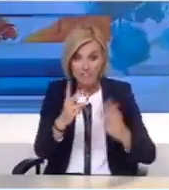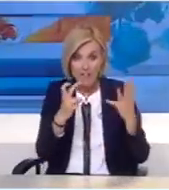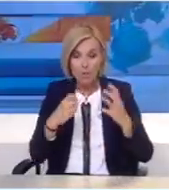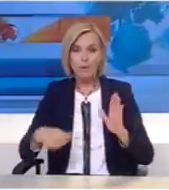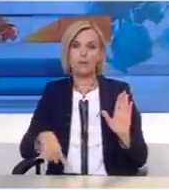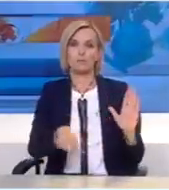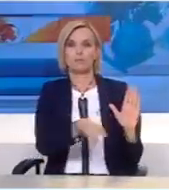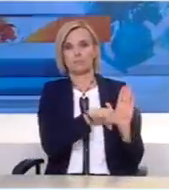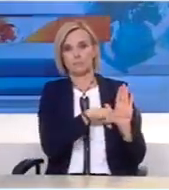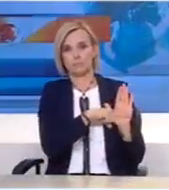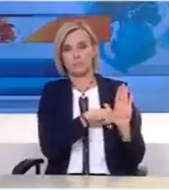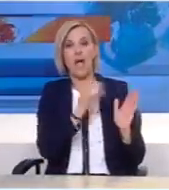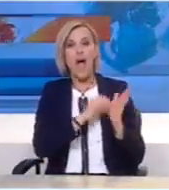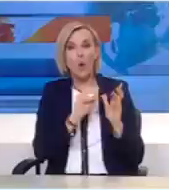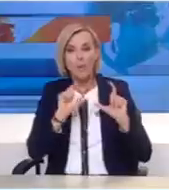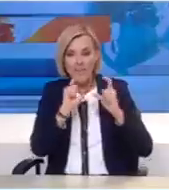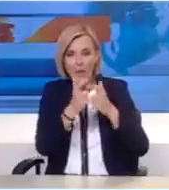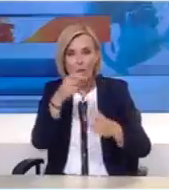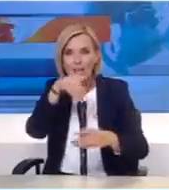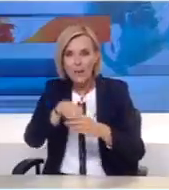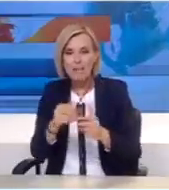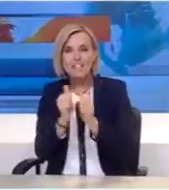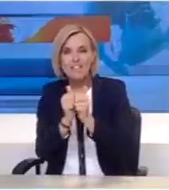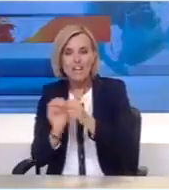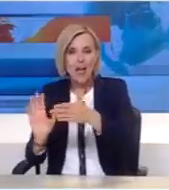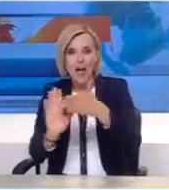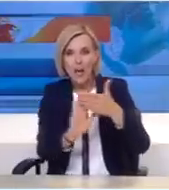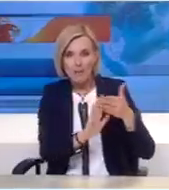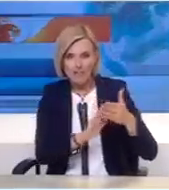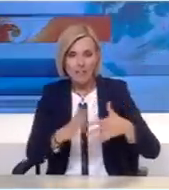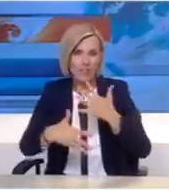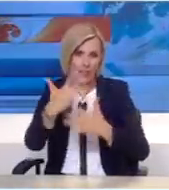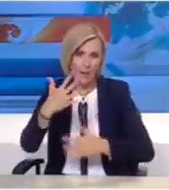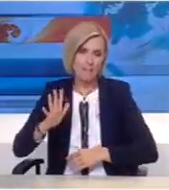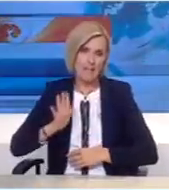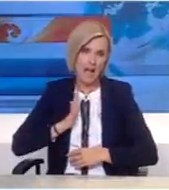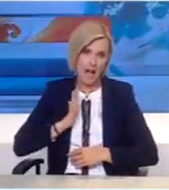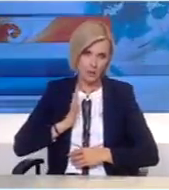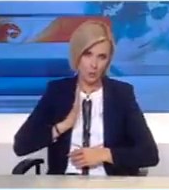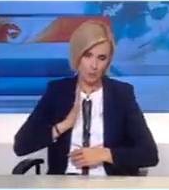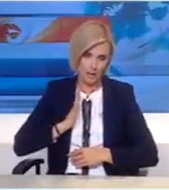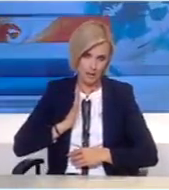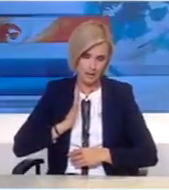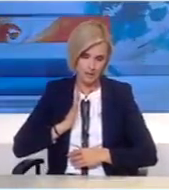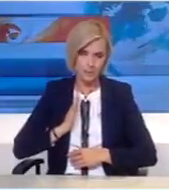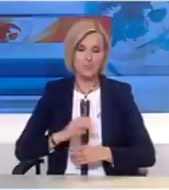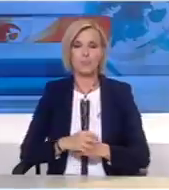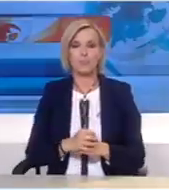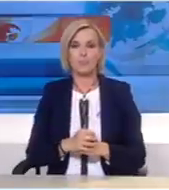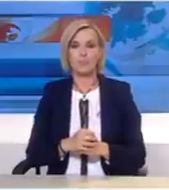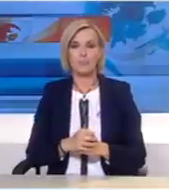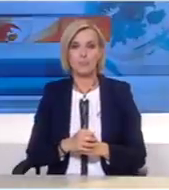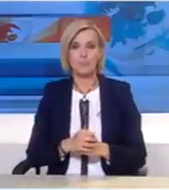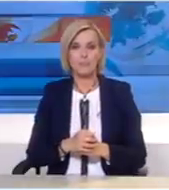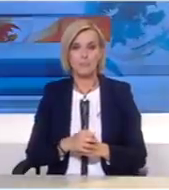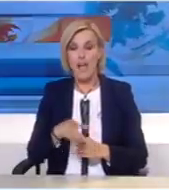μάλιστα οι στενές επαφές αυτών των ανθρώπων, 15 το σύνολο του αριθμού αυτών,